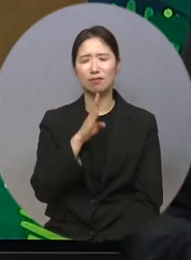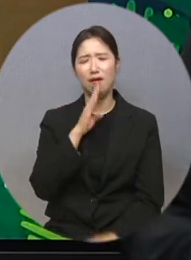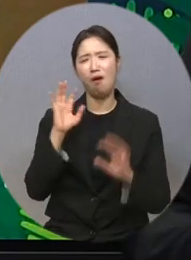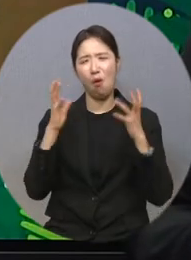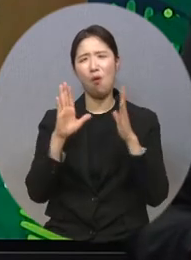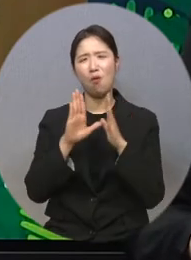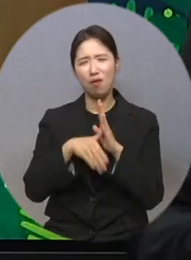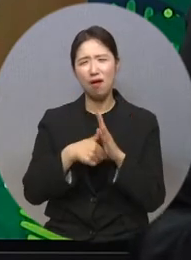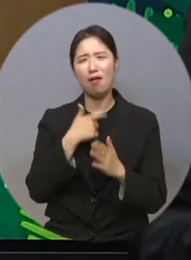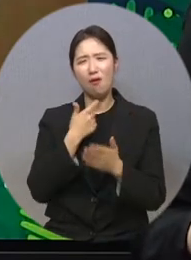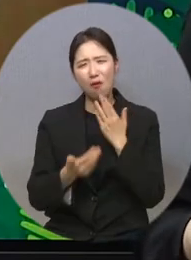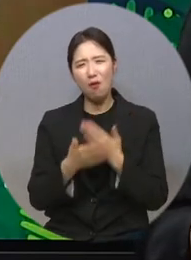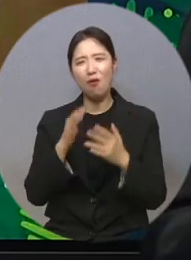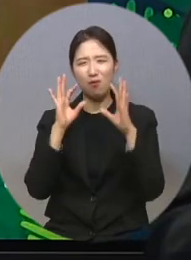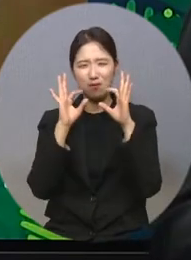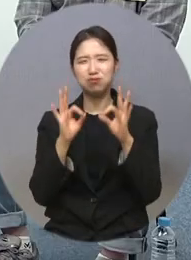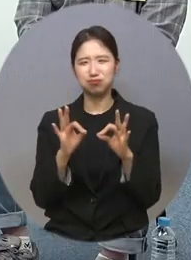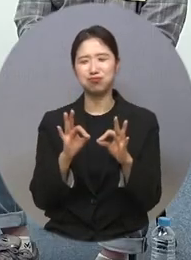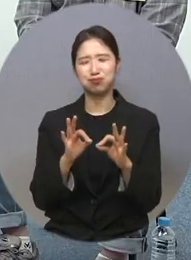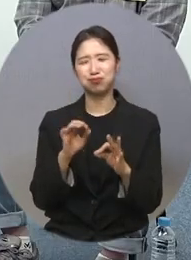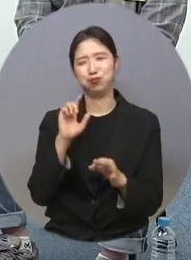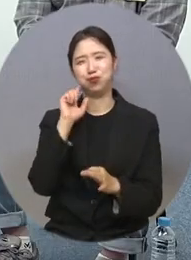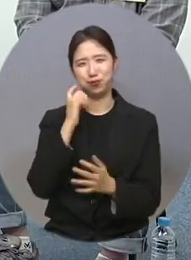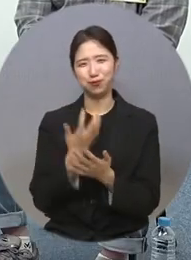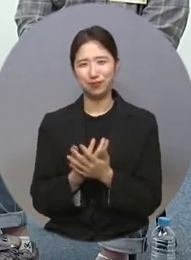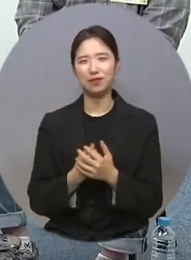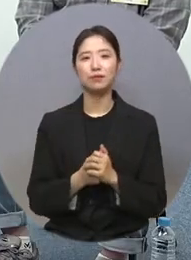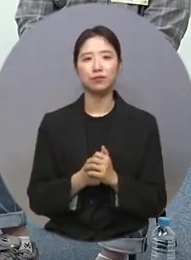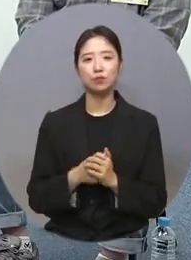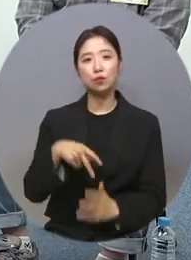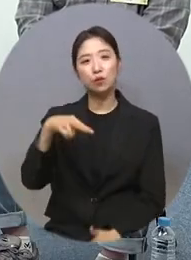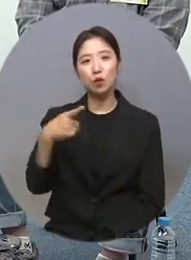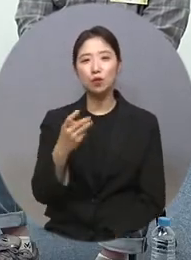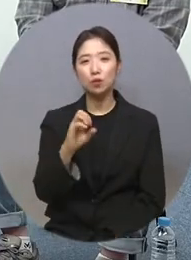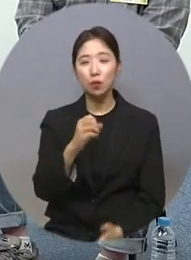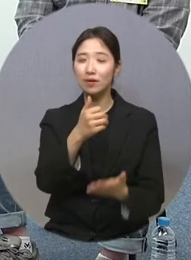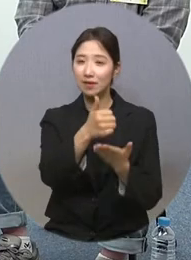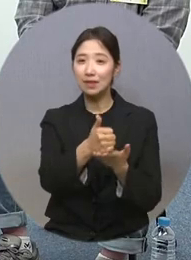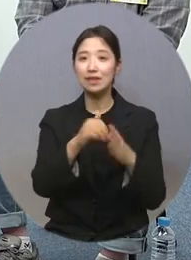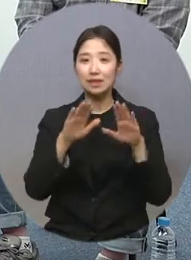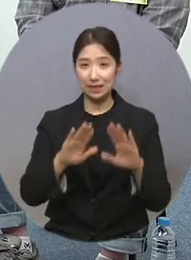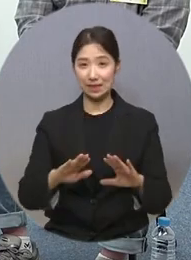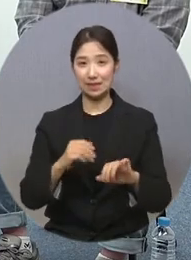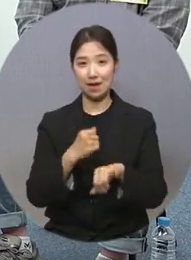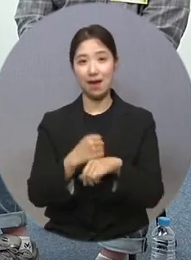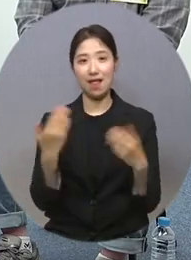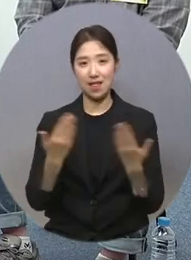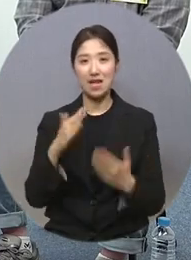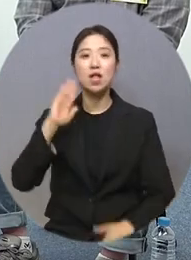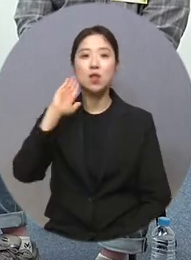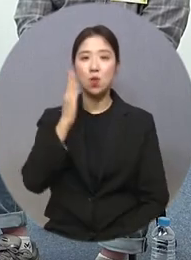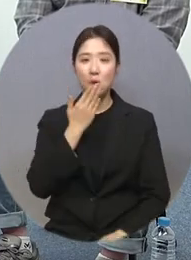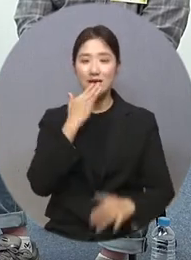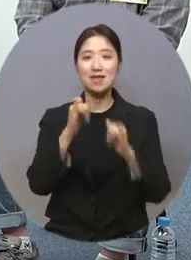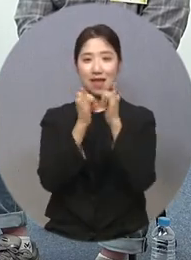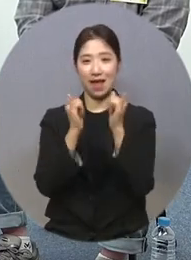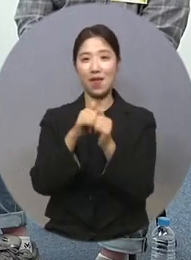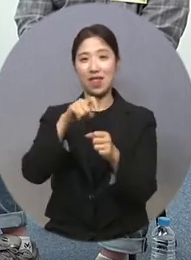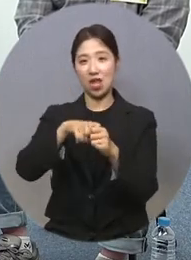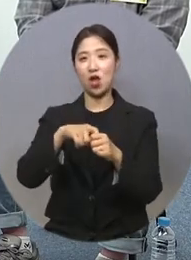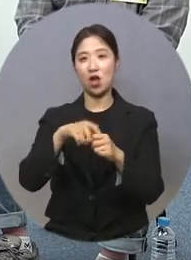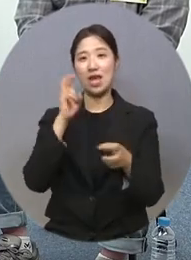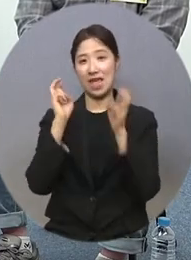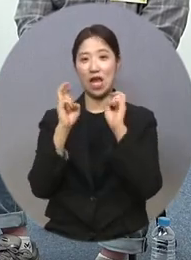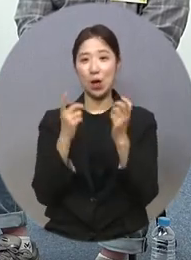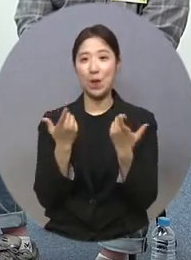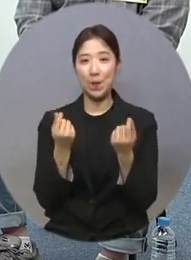때 있으셨다니 또 그런 생각이 드네요. 우리 송지훈님도 지금 하시는 일이 제가 알기로 농인 사회적 기업이라고